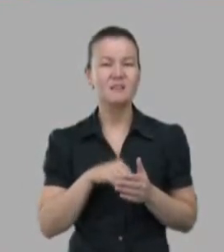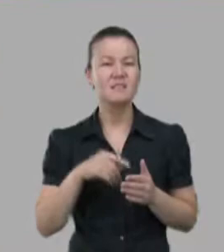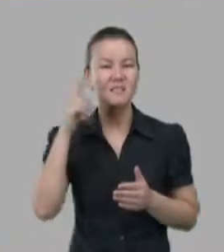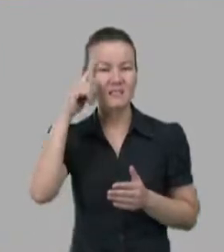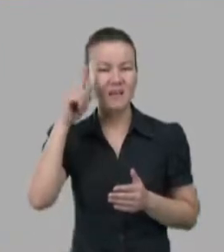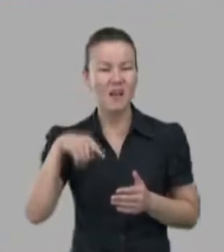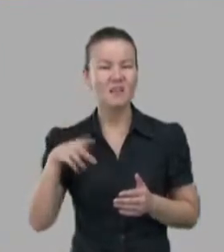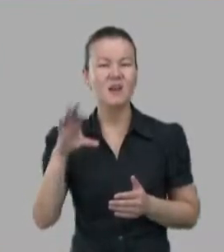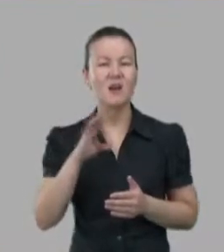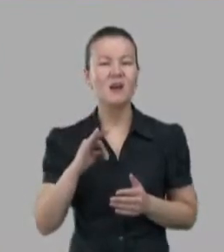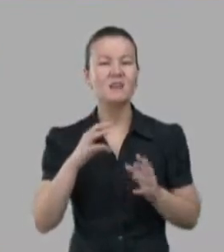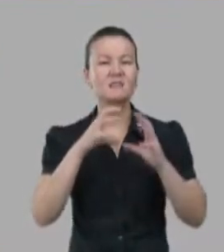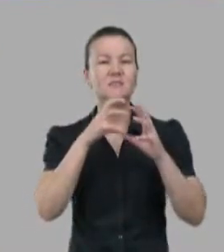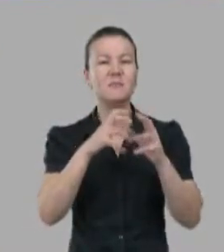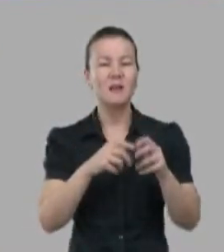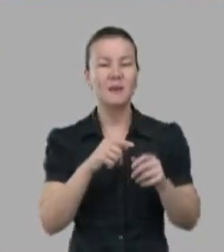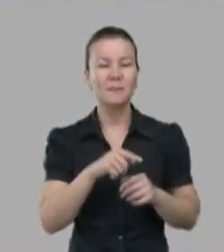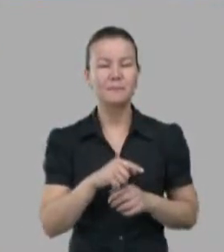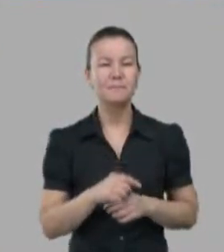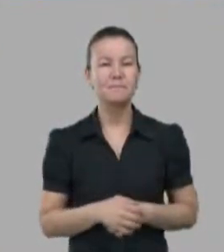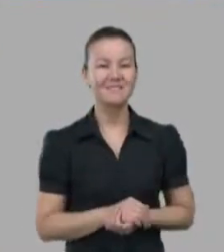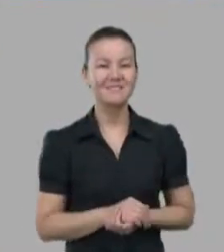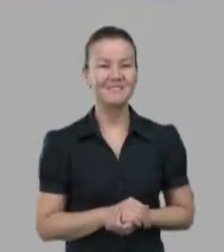накапливались знания о земле.